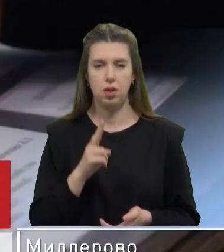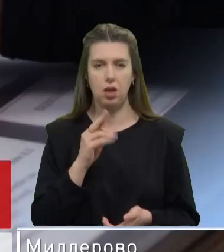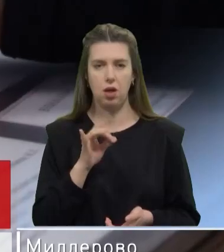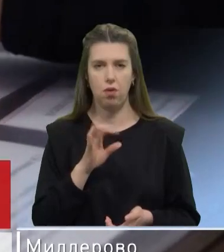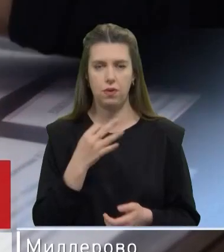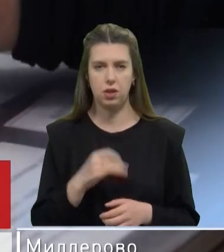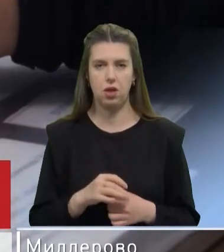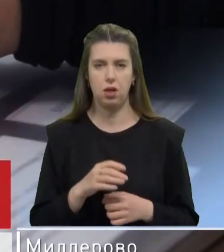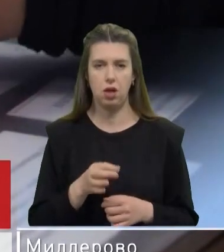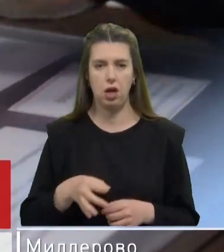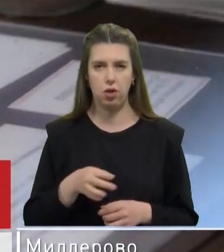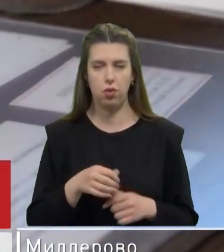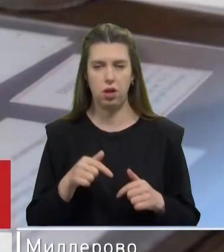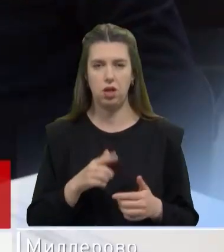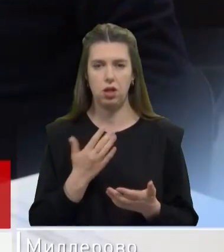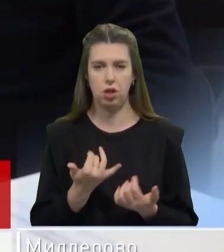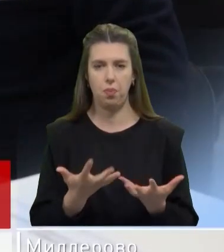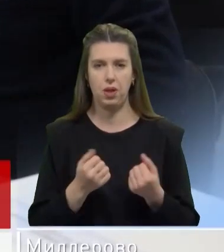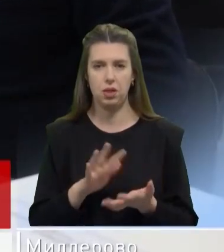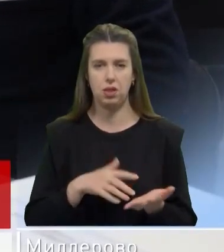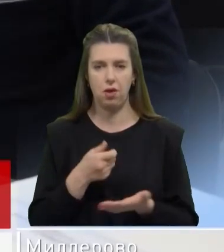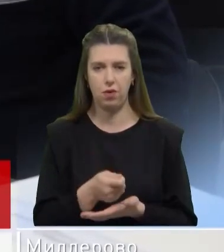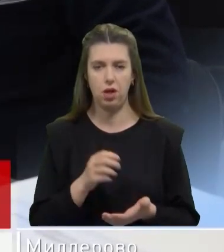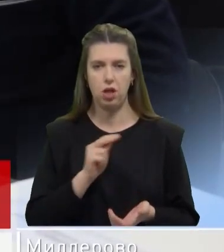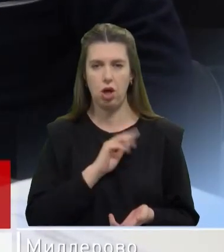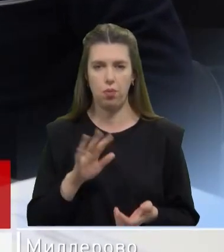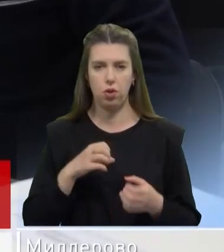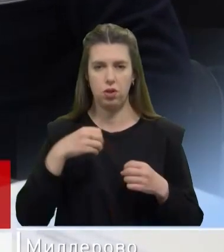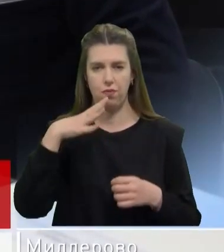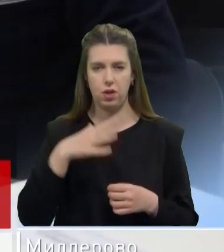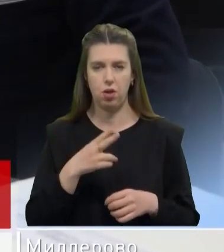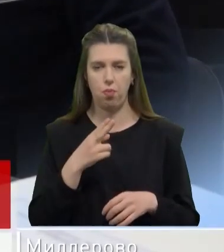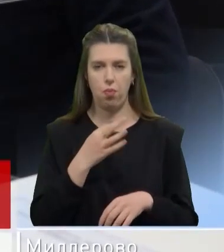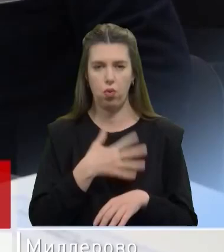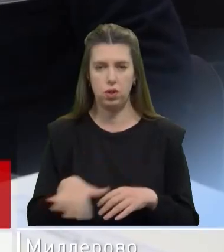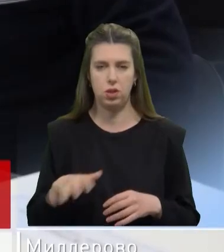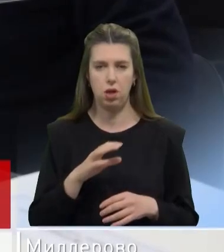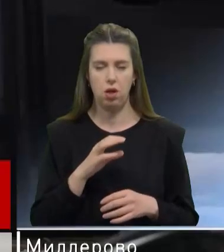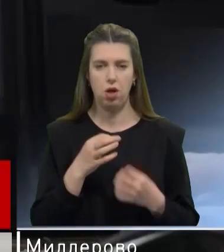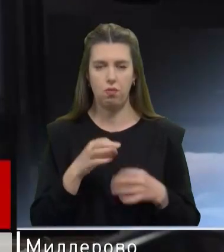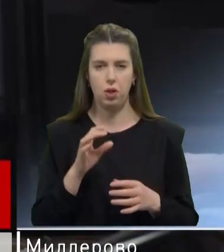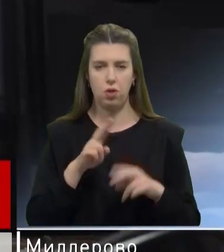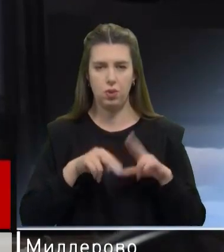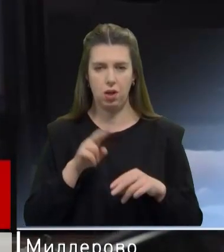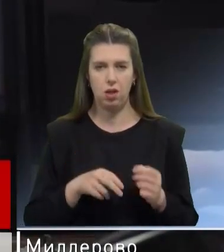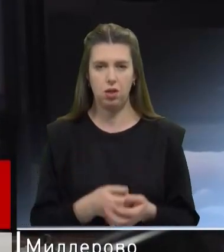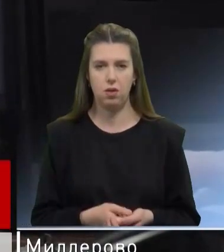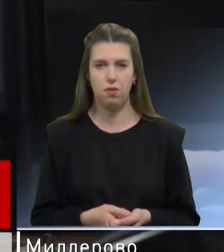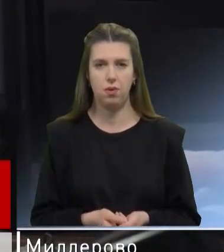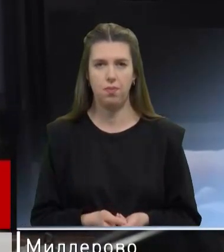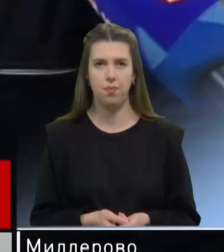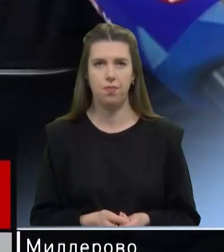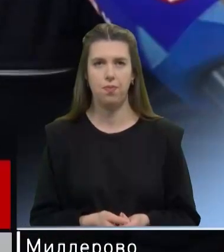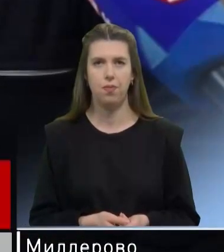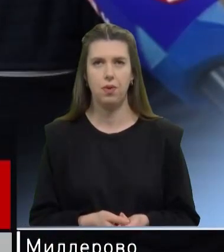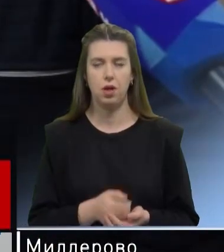улица Освобождения. Это я сейчас принял заявку о неработающем светильнике по адресу Освобождения 73. Мы сюда ее